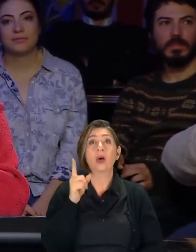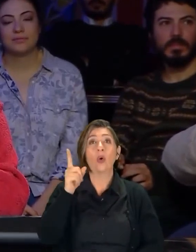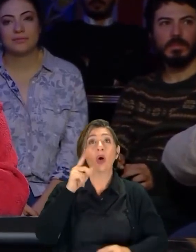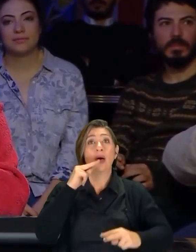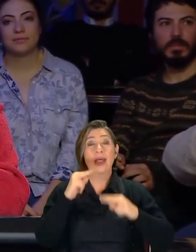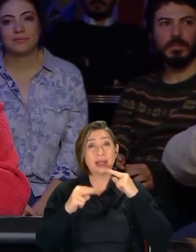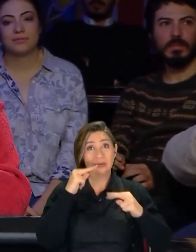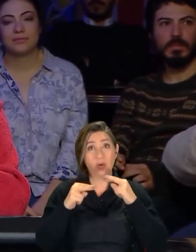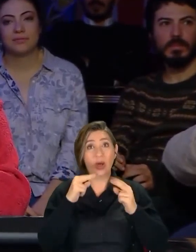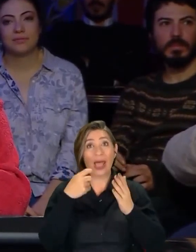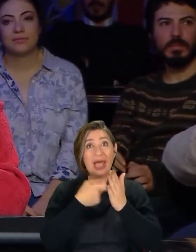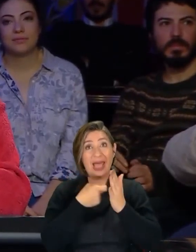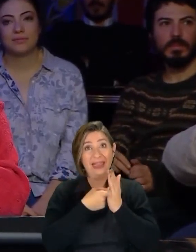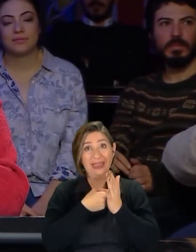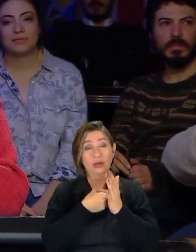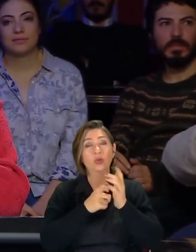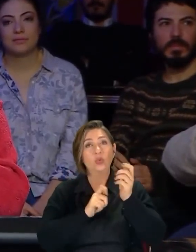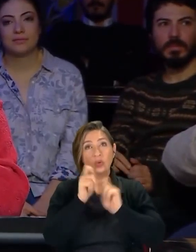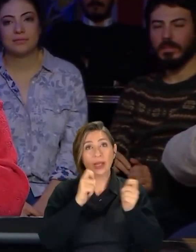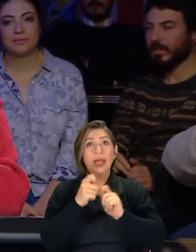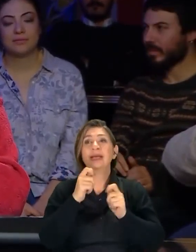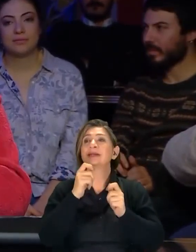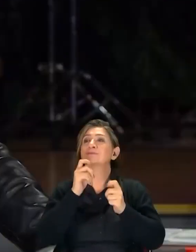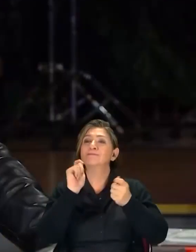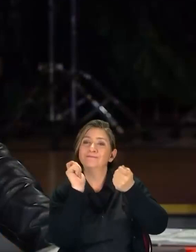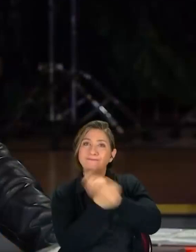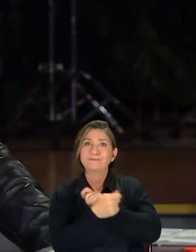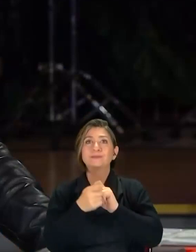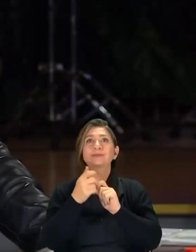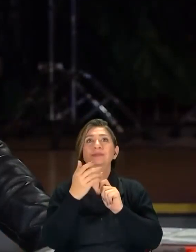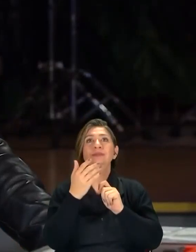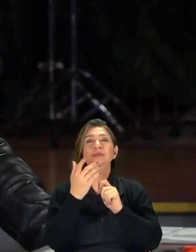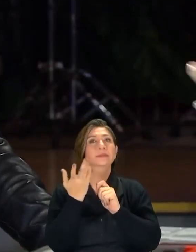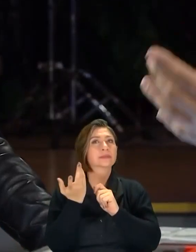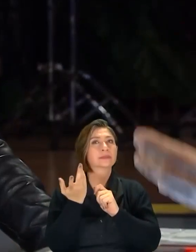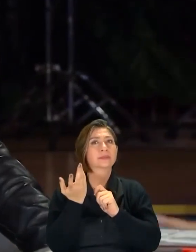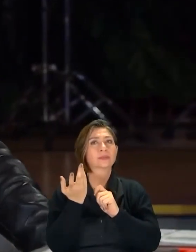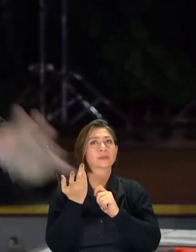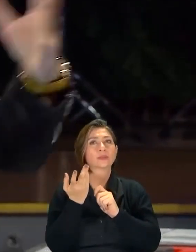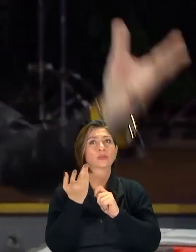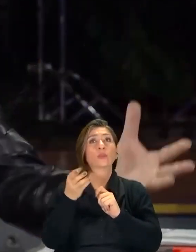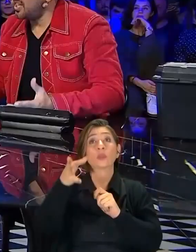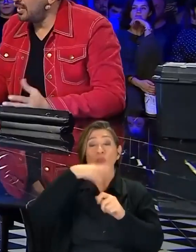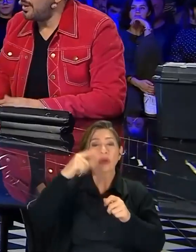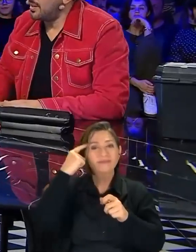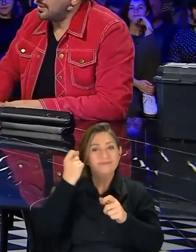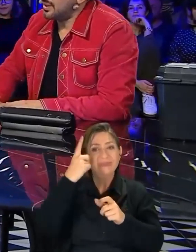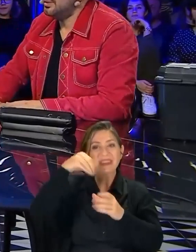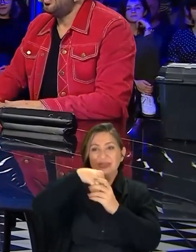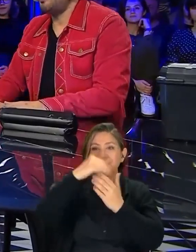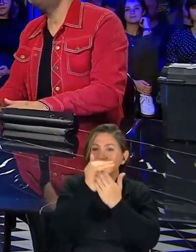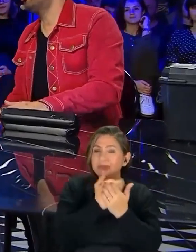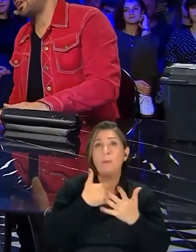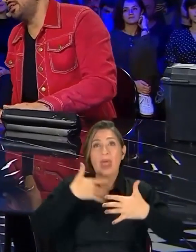restoranla Şeyin adını kullanarak kazino yapıldı Daha doğrusu şeyi ben yaptım Eee bütün içeriğini Ben